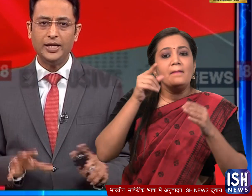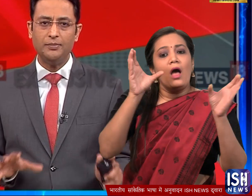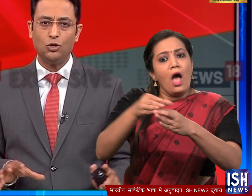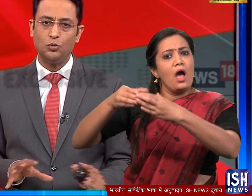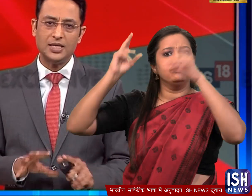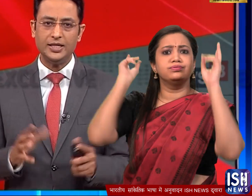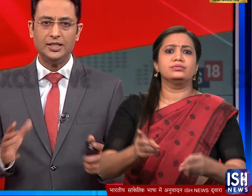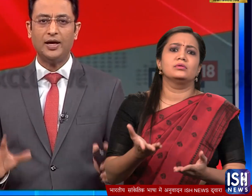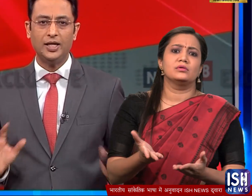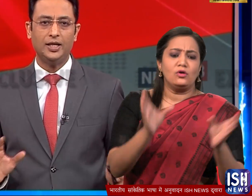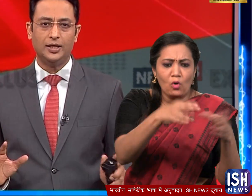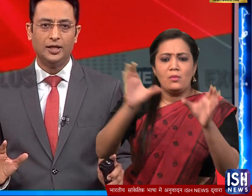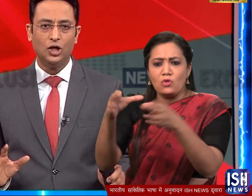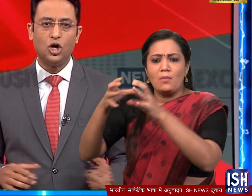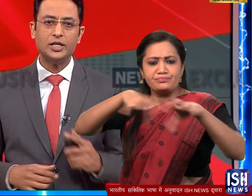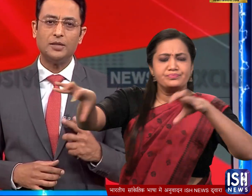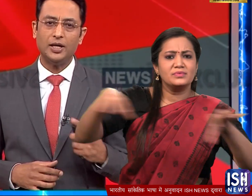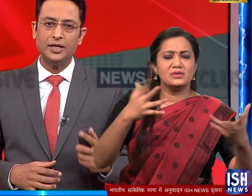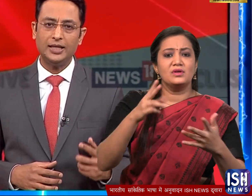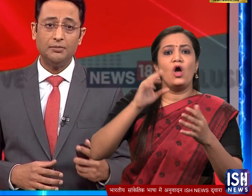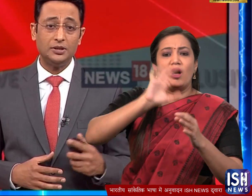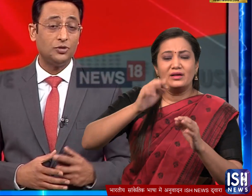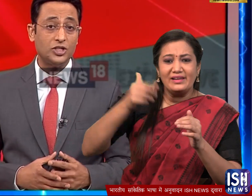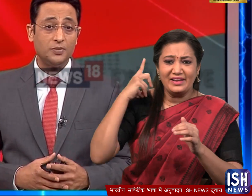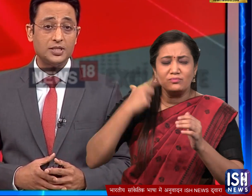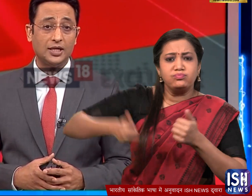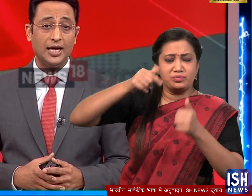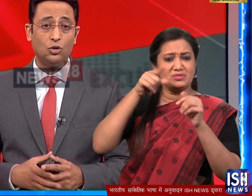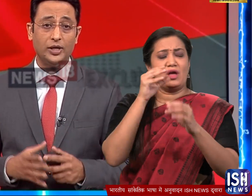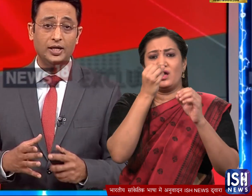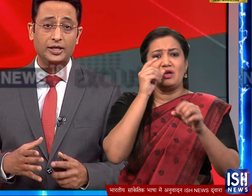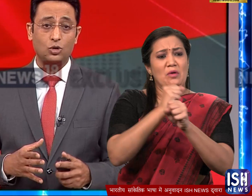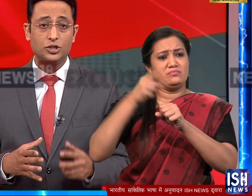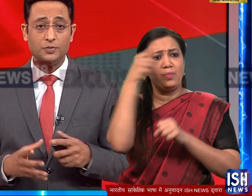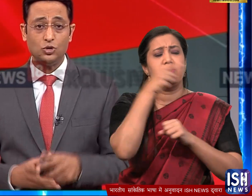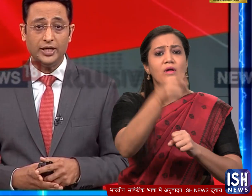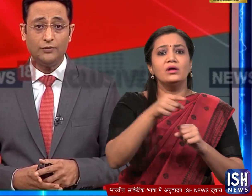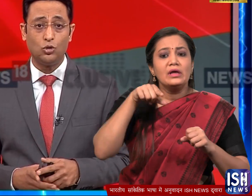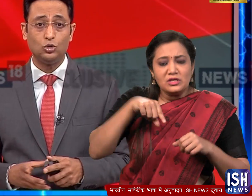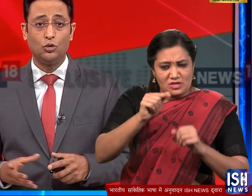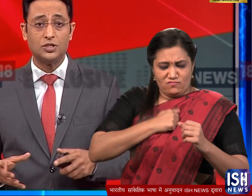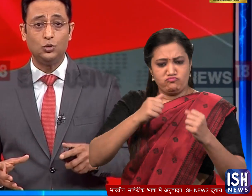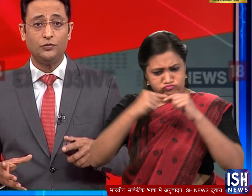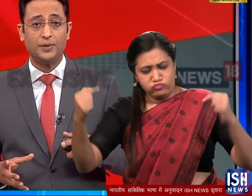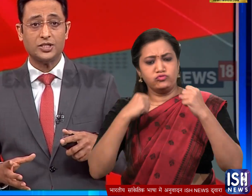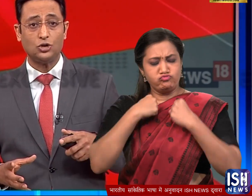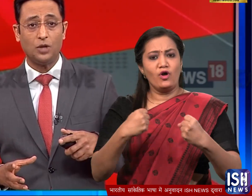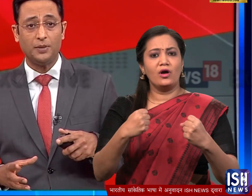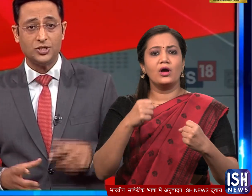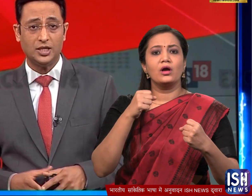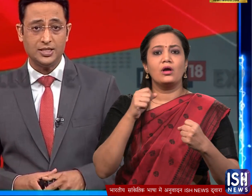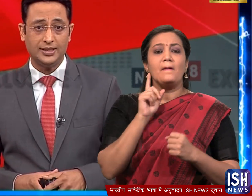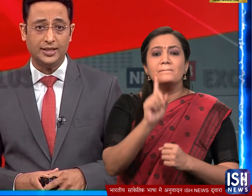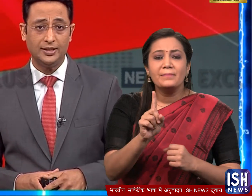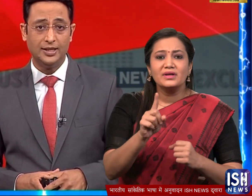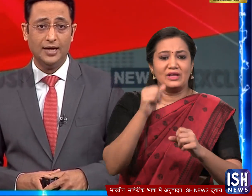लेकिन पार्टी में गुटबाजी की दीवार नहीं गिरी। कांग्रेस के बड़े नेता मध्य प्रदेश में सरकार को घेरने की कोशिश में जुटे हैं। वो खुद को मजबूत विपक्ष के तौर पर